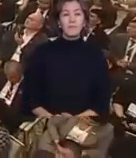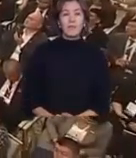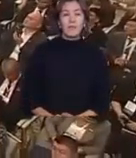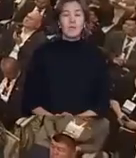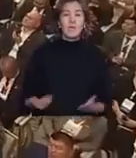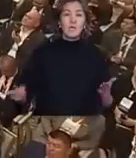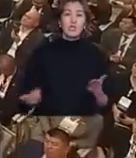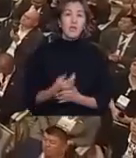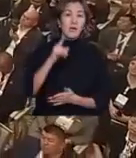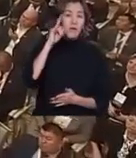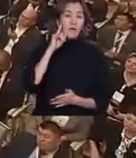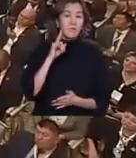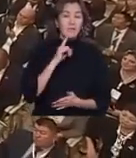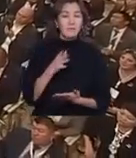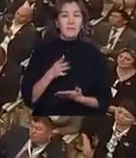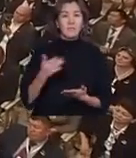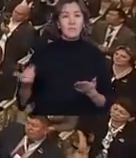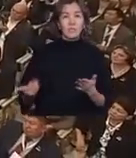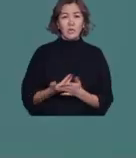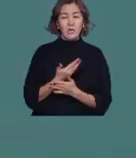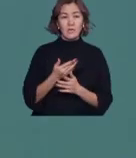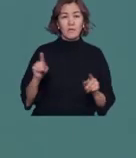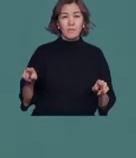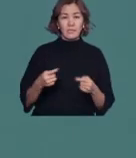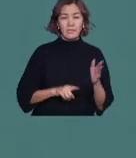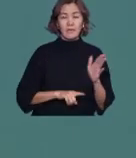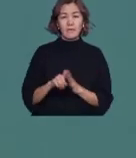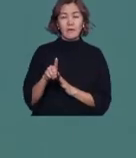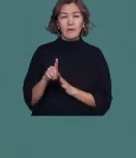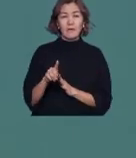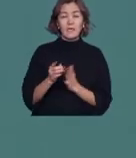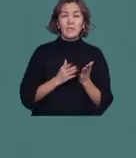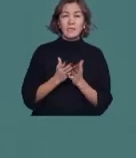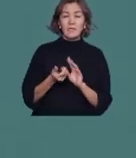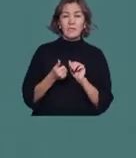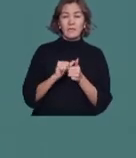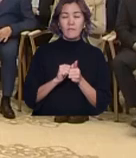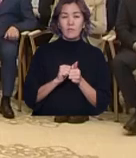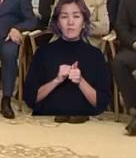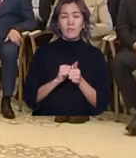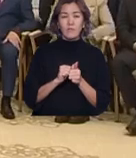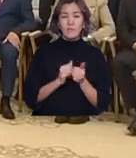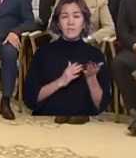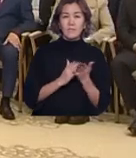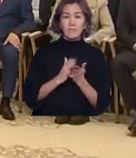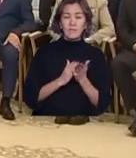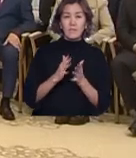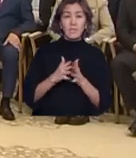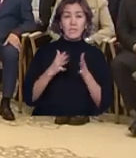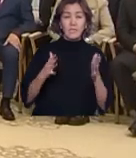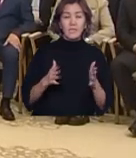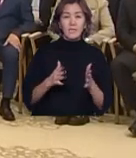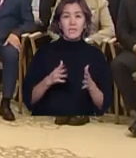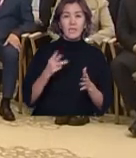Жаңа Қазақстан мәслихаттарда жаңарып келеді. Саяси реформалар нәтижесінде құзыреттері кеңейді. 2022 жылы